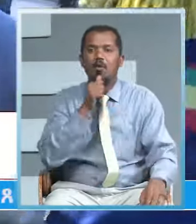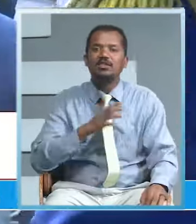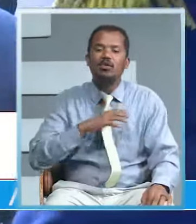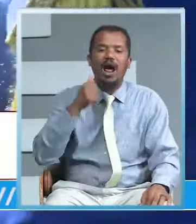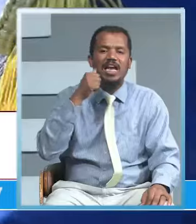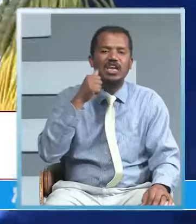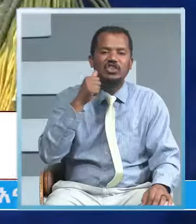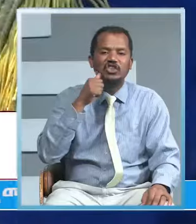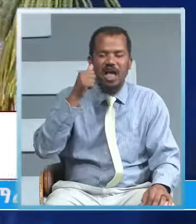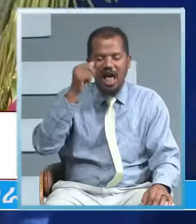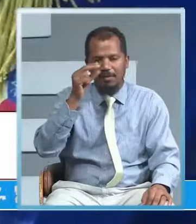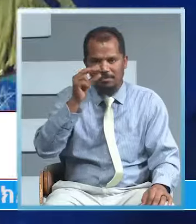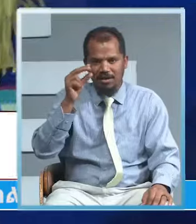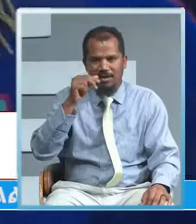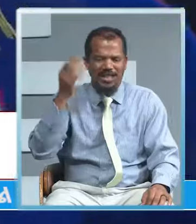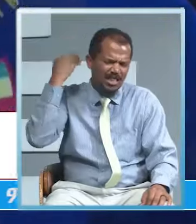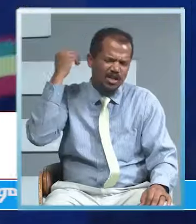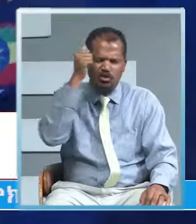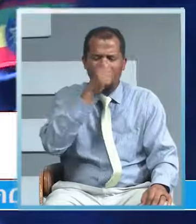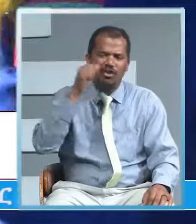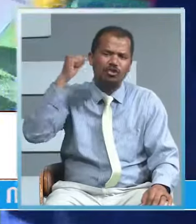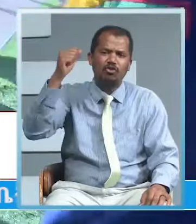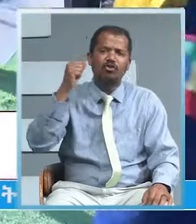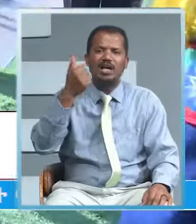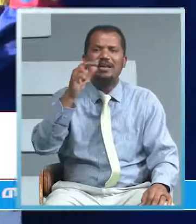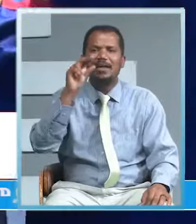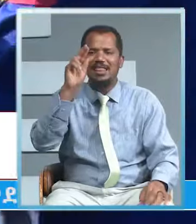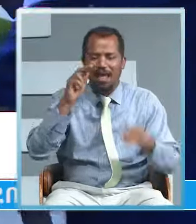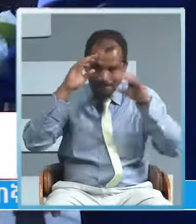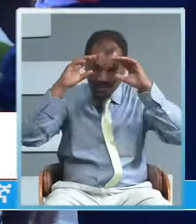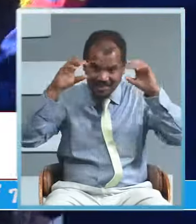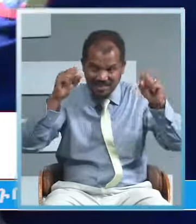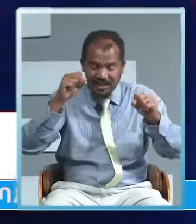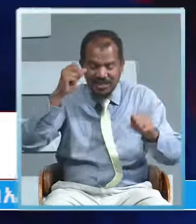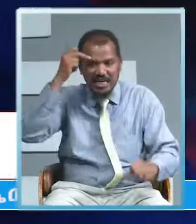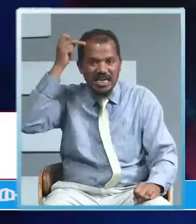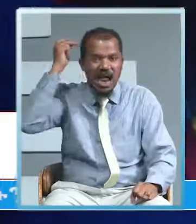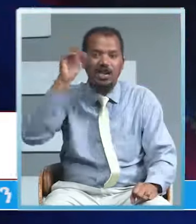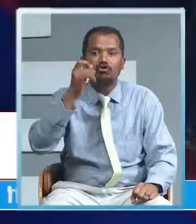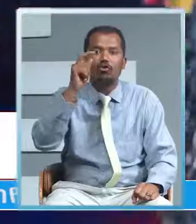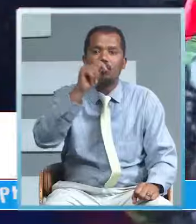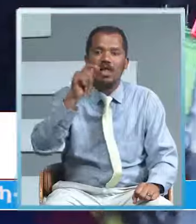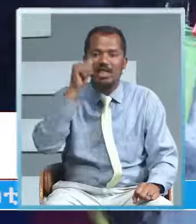ወይዘሮ አዳነች አቤቤ፣ የጥንታዊት ኢትዮጵያ ጀግኖች አርበኞች ማህበር ፕሬዚዳንት ልጅ